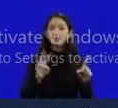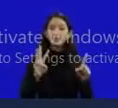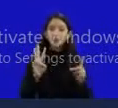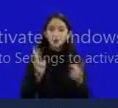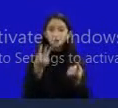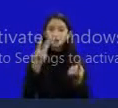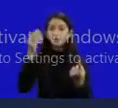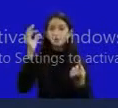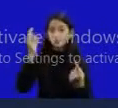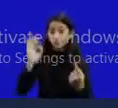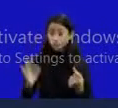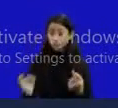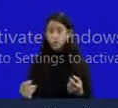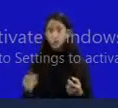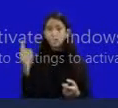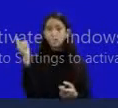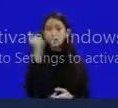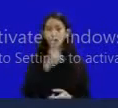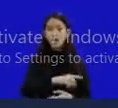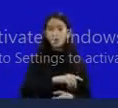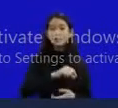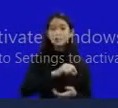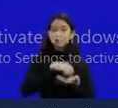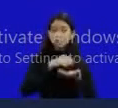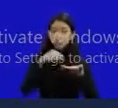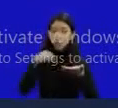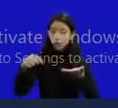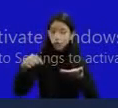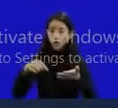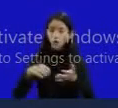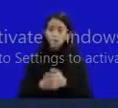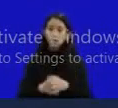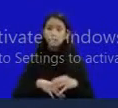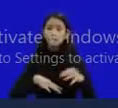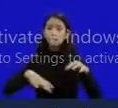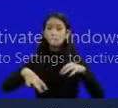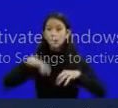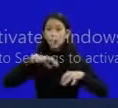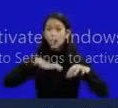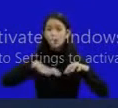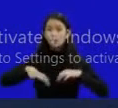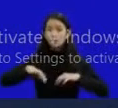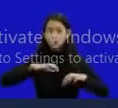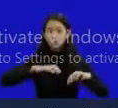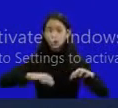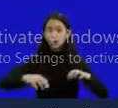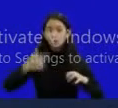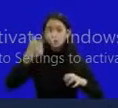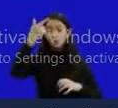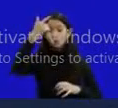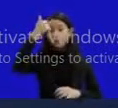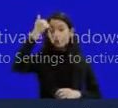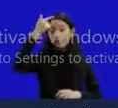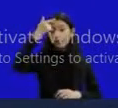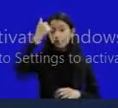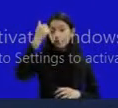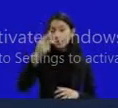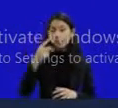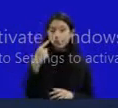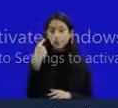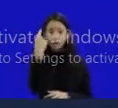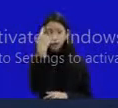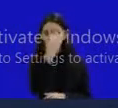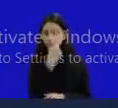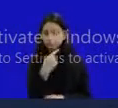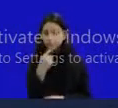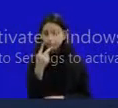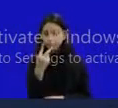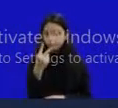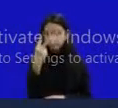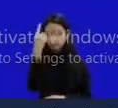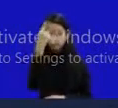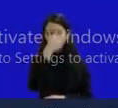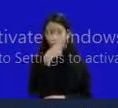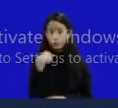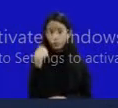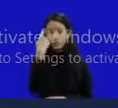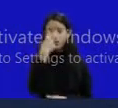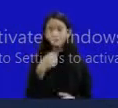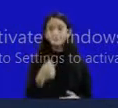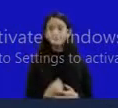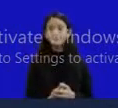persen daripada sekolah melakukan pembelajaran tatap muka tersebut